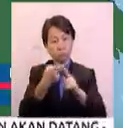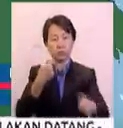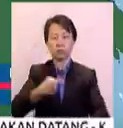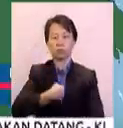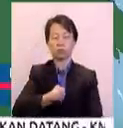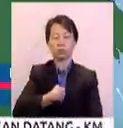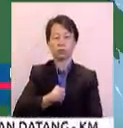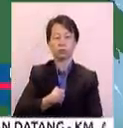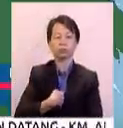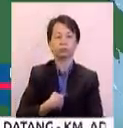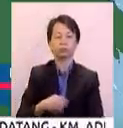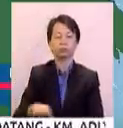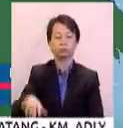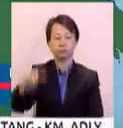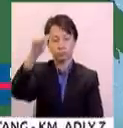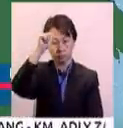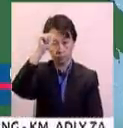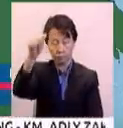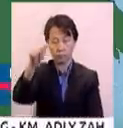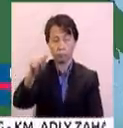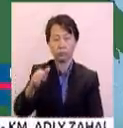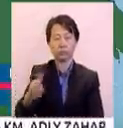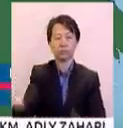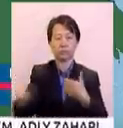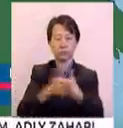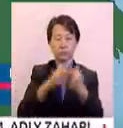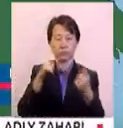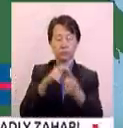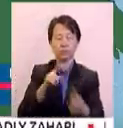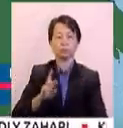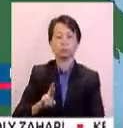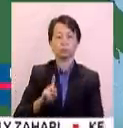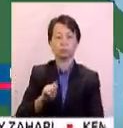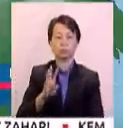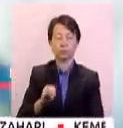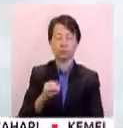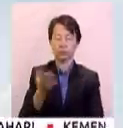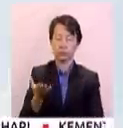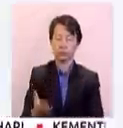saya, Syafini Ramli. Assalamualaikum dan kembali ke Angkasa Puri.